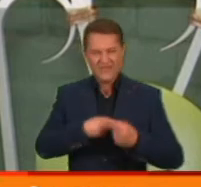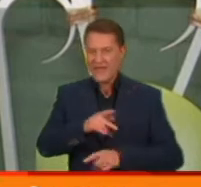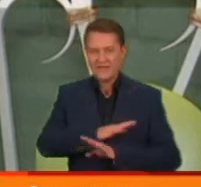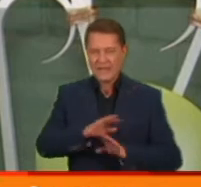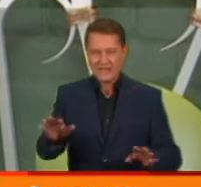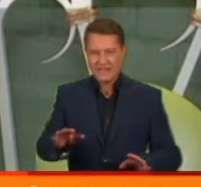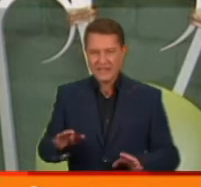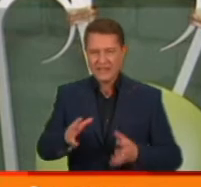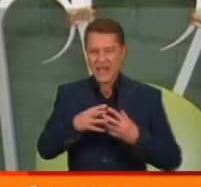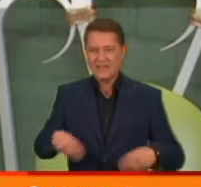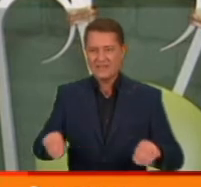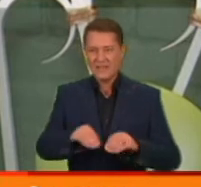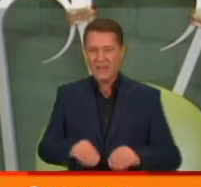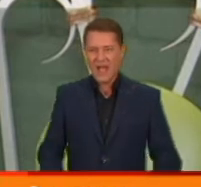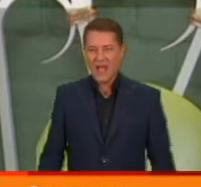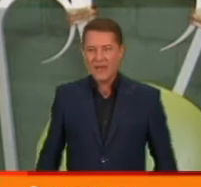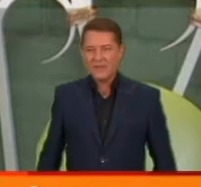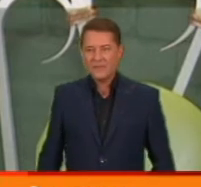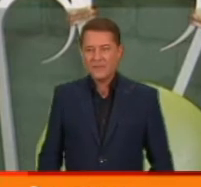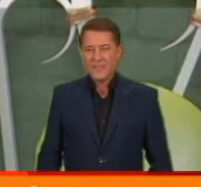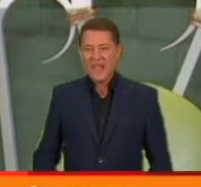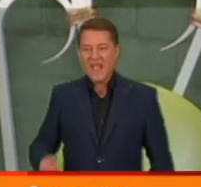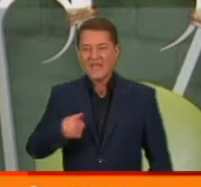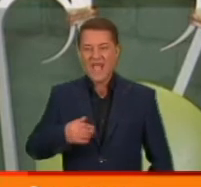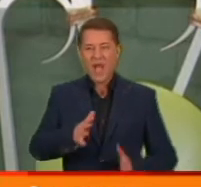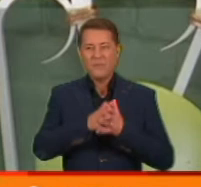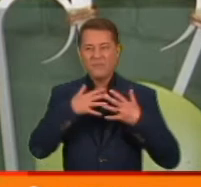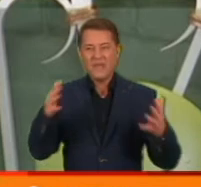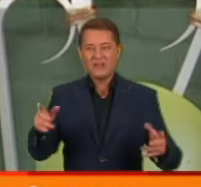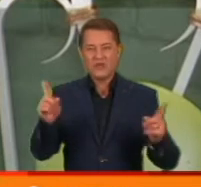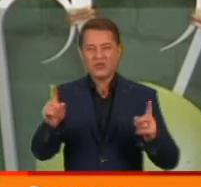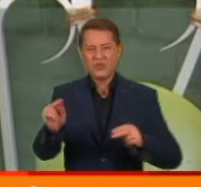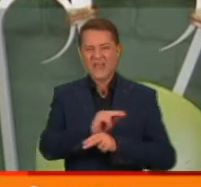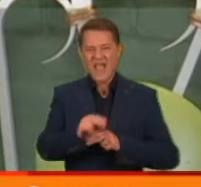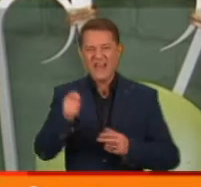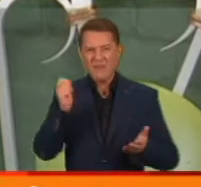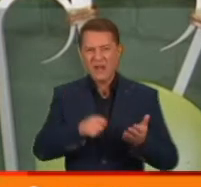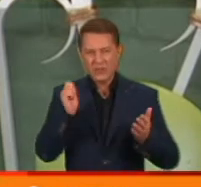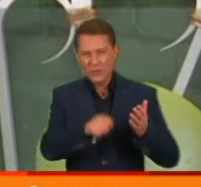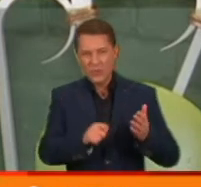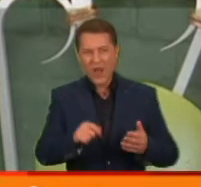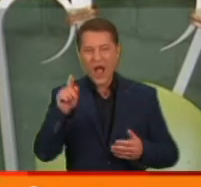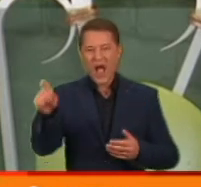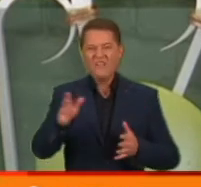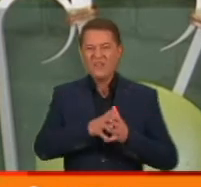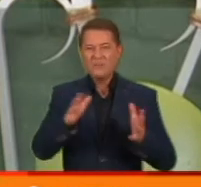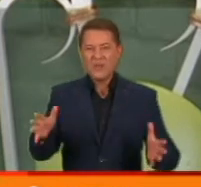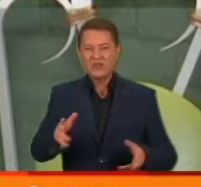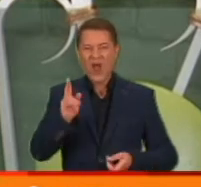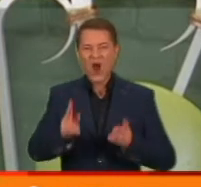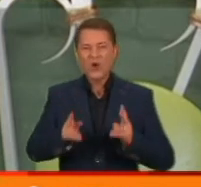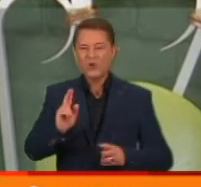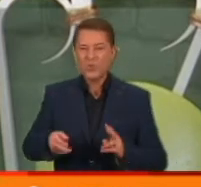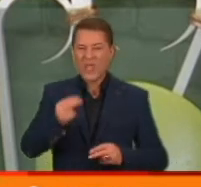так сказати, відносини у нас такі, що я більше щось ремонтую постійно, лагоджу, а Петро більше у нас, ну,